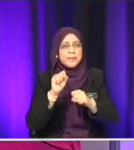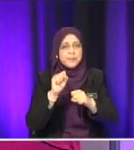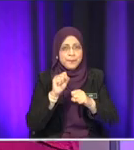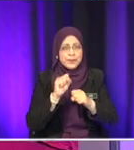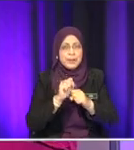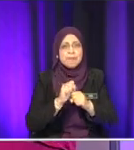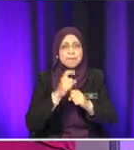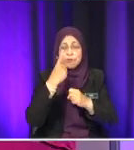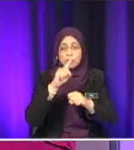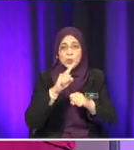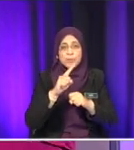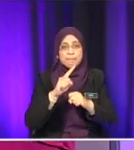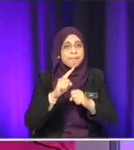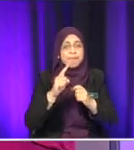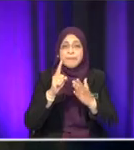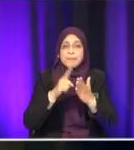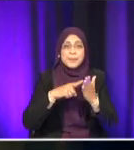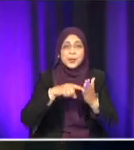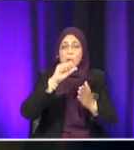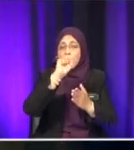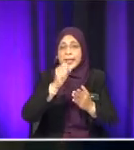pencak sirahnya akan datang